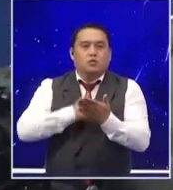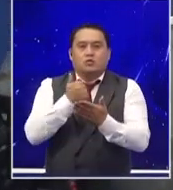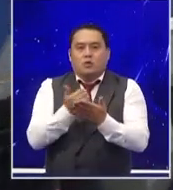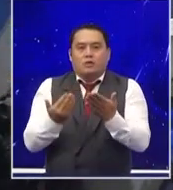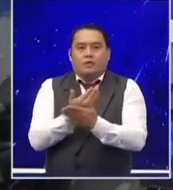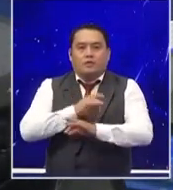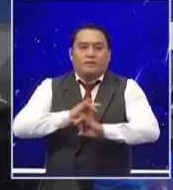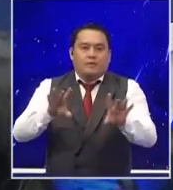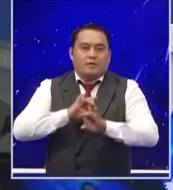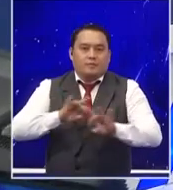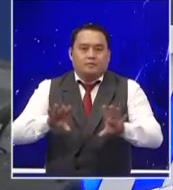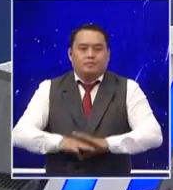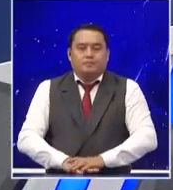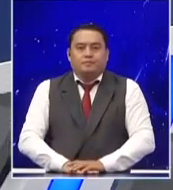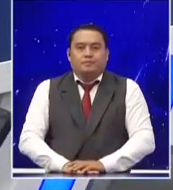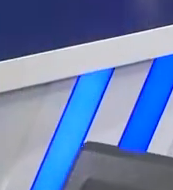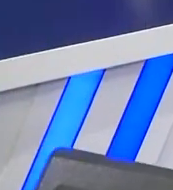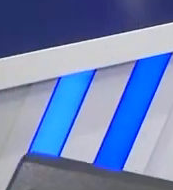коротко а самым угловым